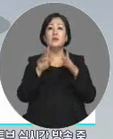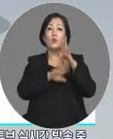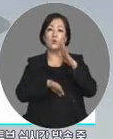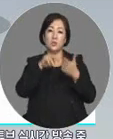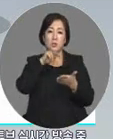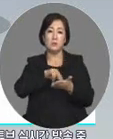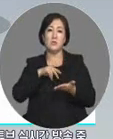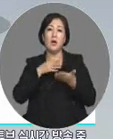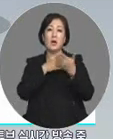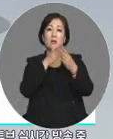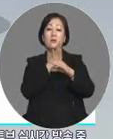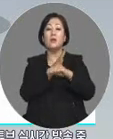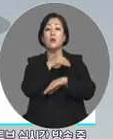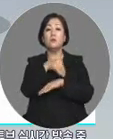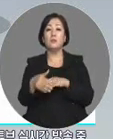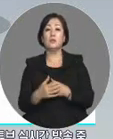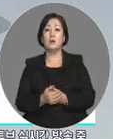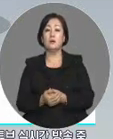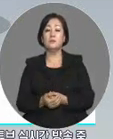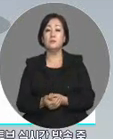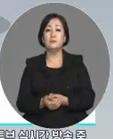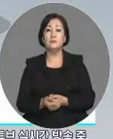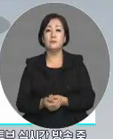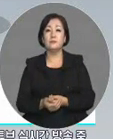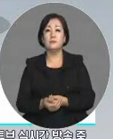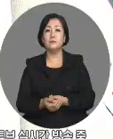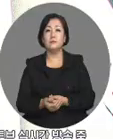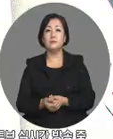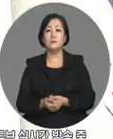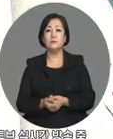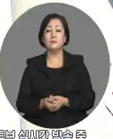내기로 했습니다. 김익현 기자의 보도입니다.